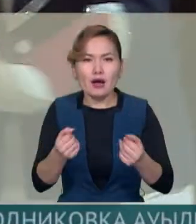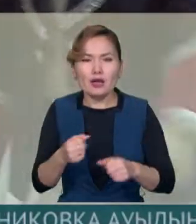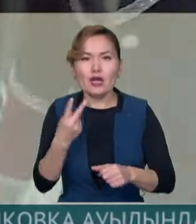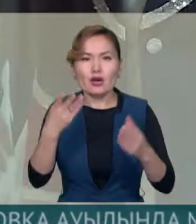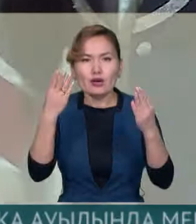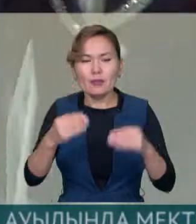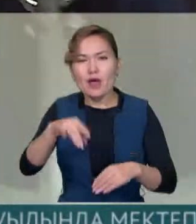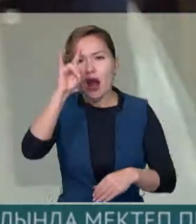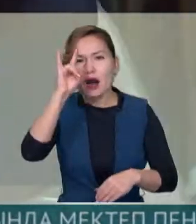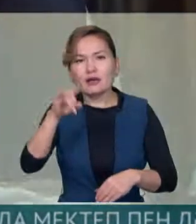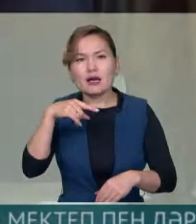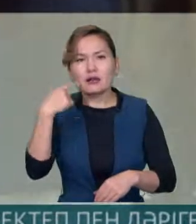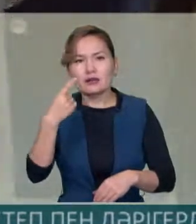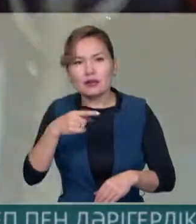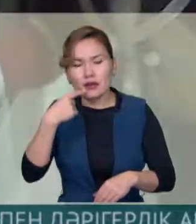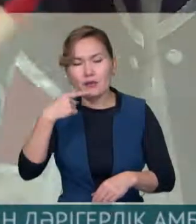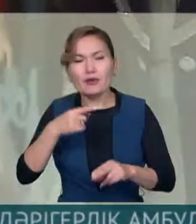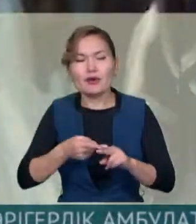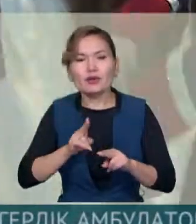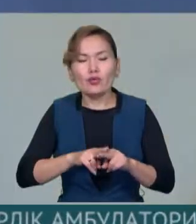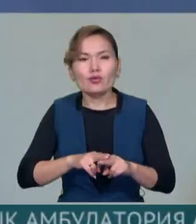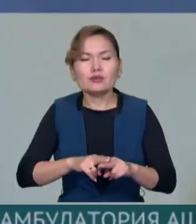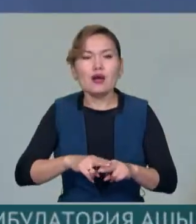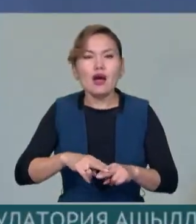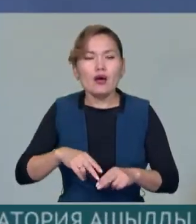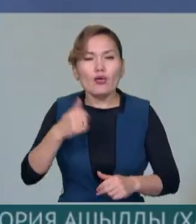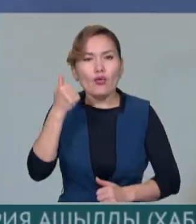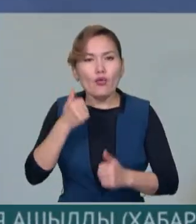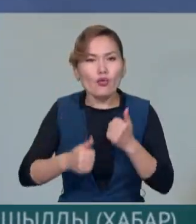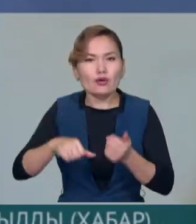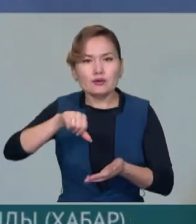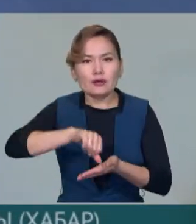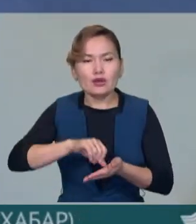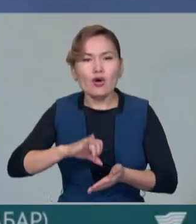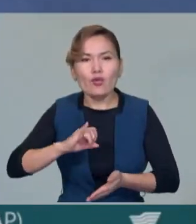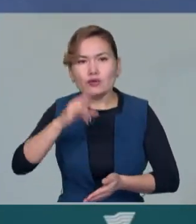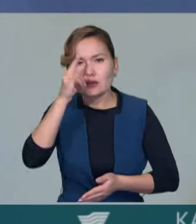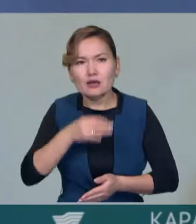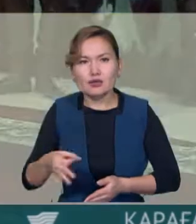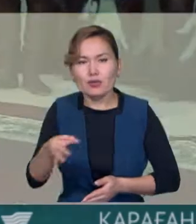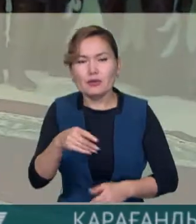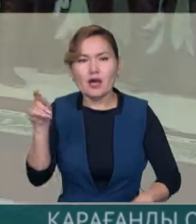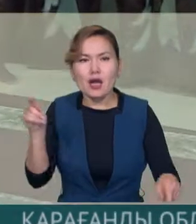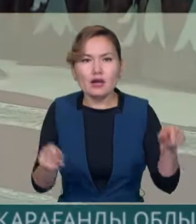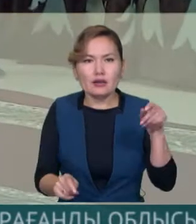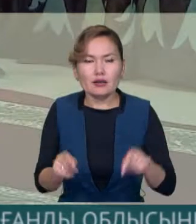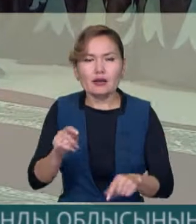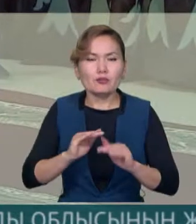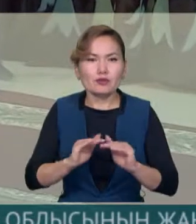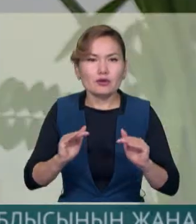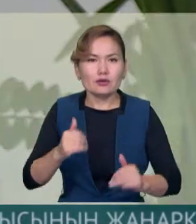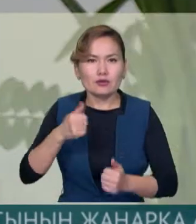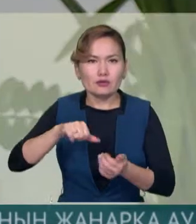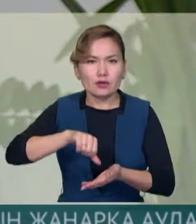мемлекеттік тілді жетік меңгергендіктерін дәлелдемек. Олардың басым бөлігі оңтүстік Қазақстан облысынан келіпті.